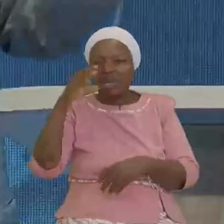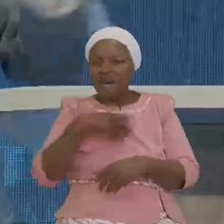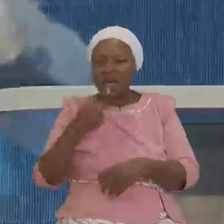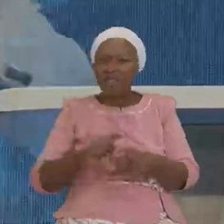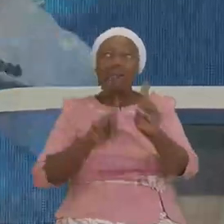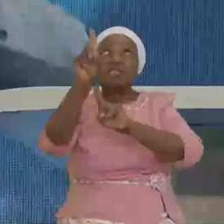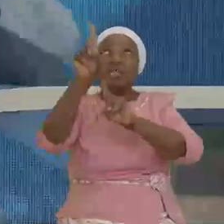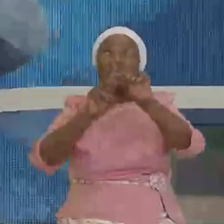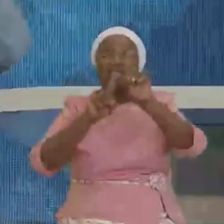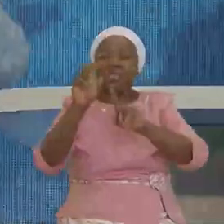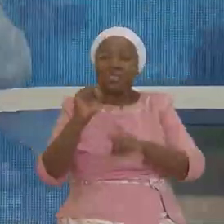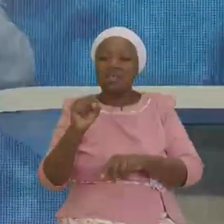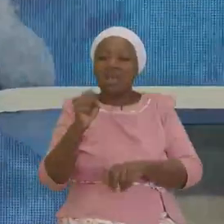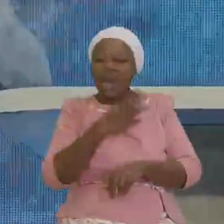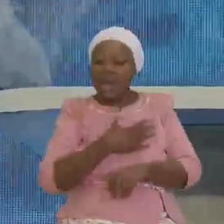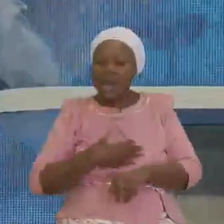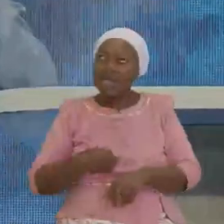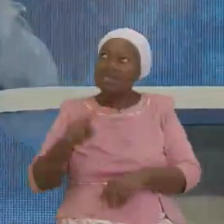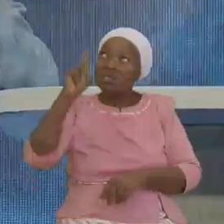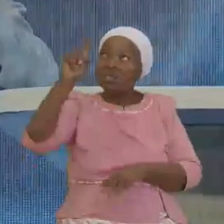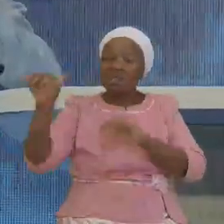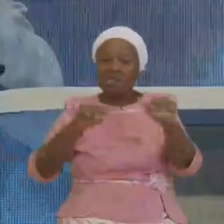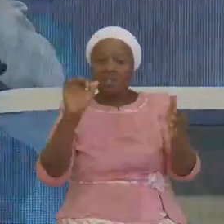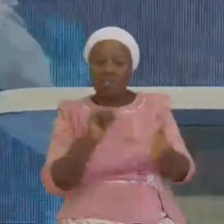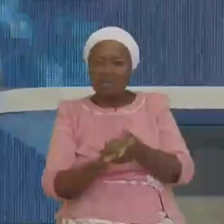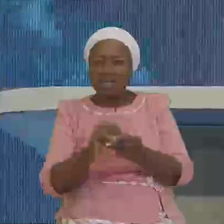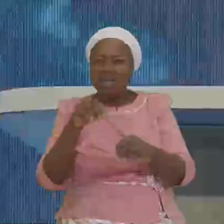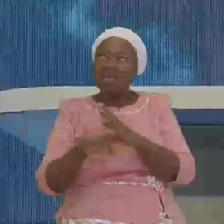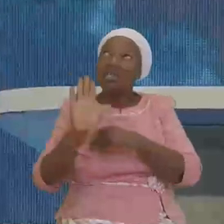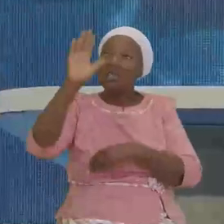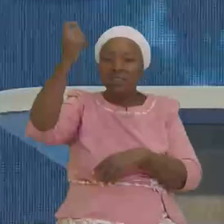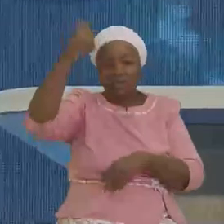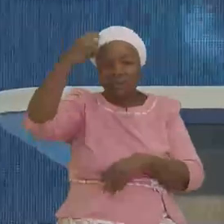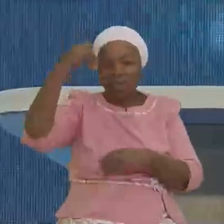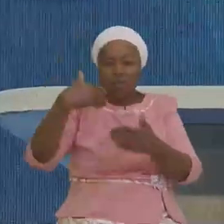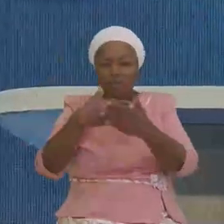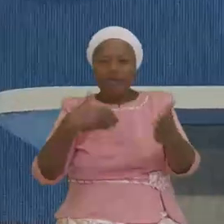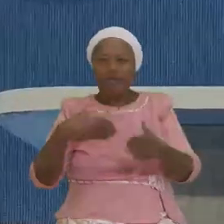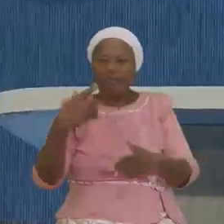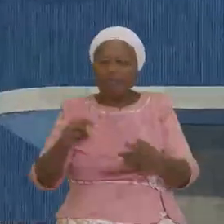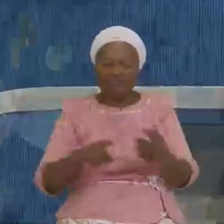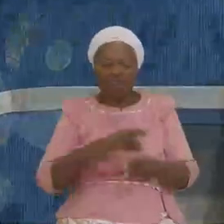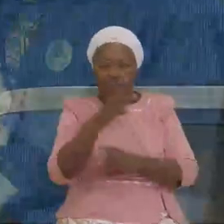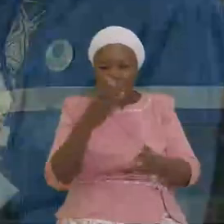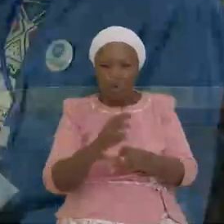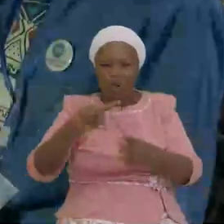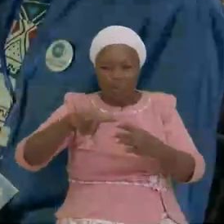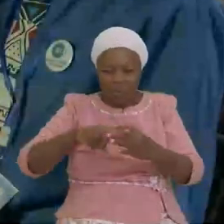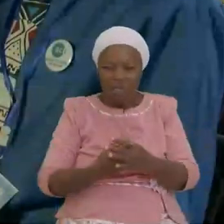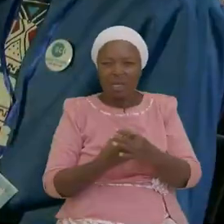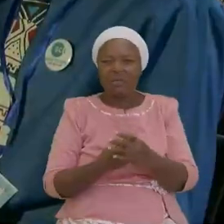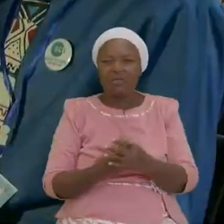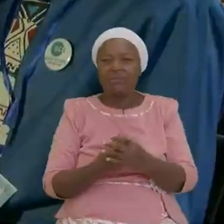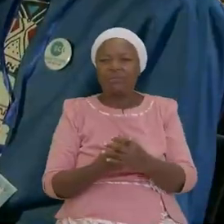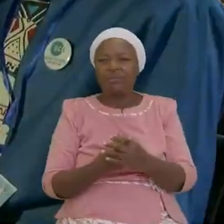le soleil, la lune, les étoiles. Et Dieu a fait cela dans